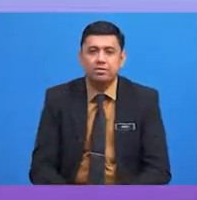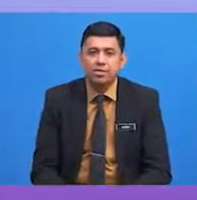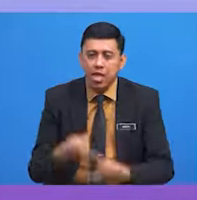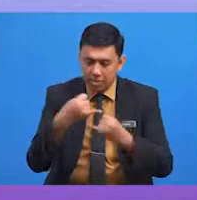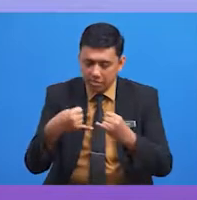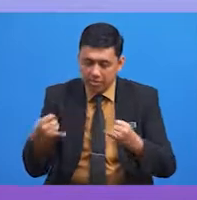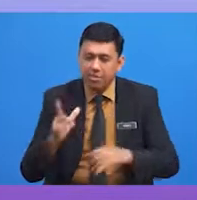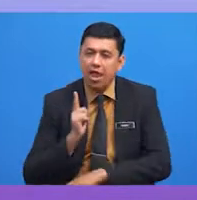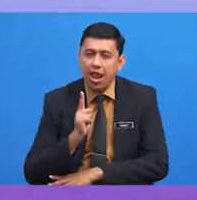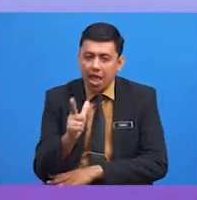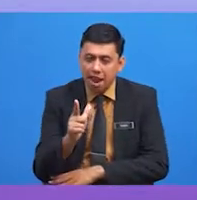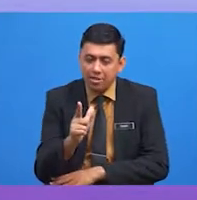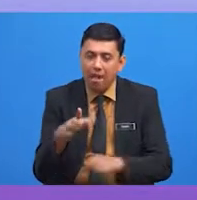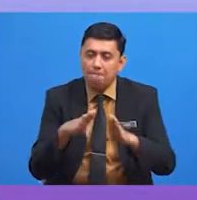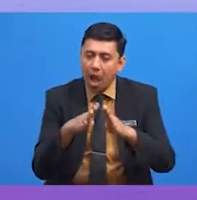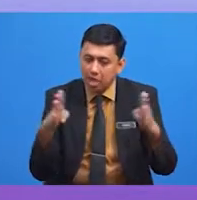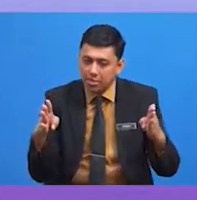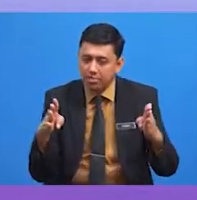jenis laras bahasa.